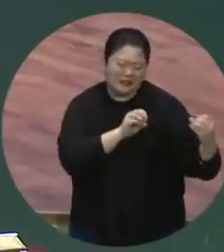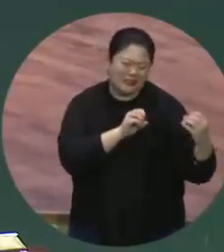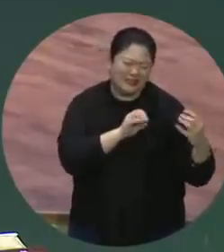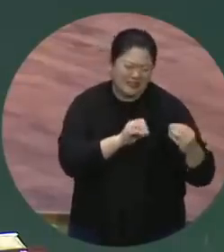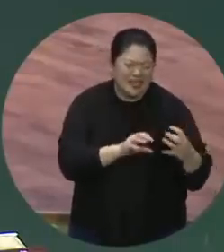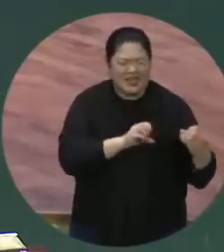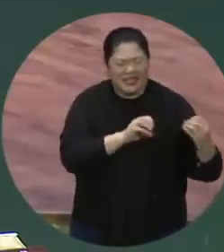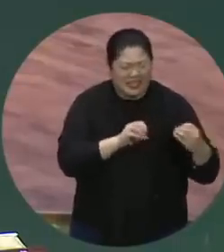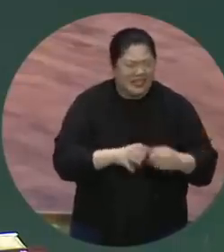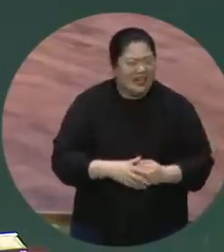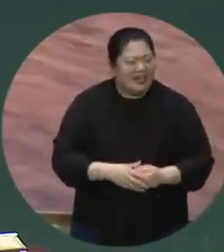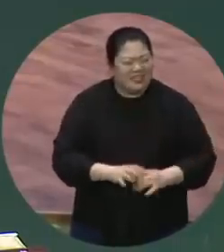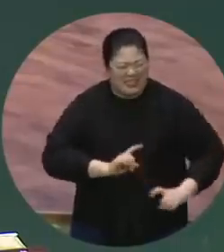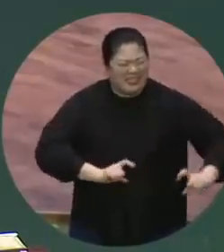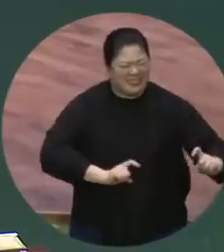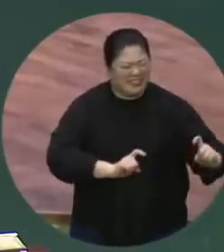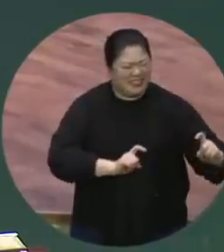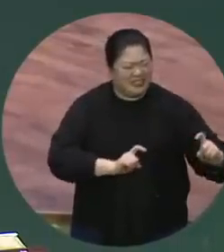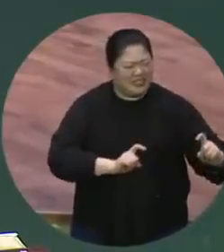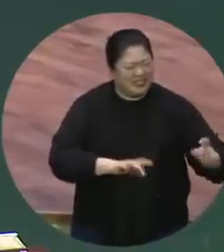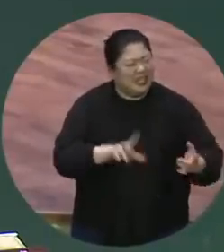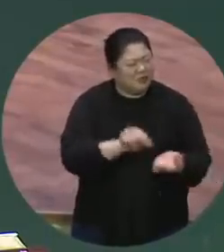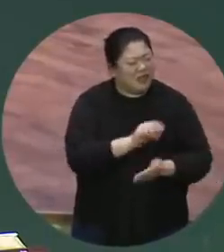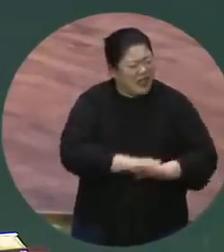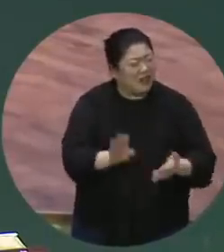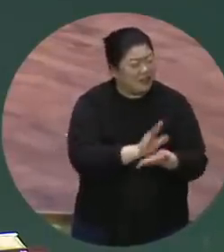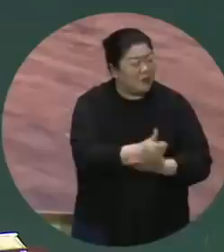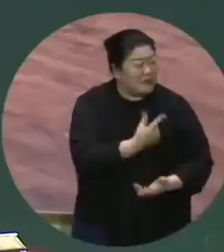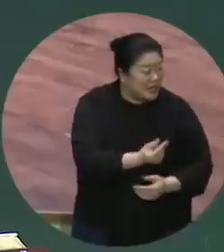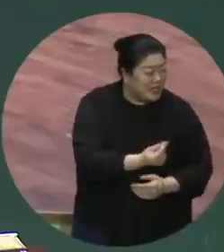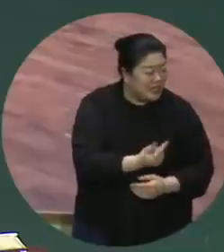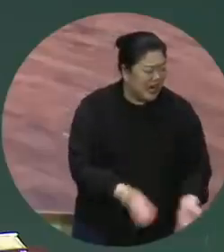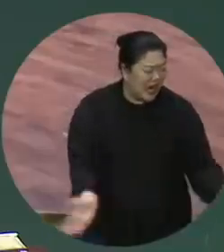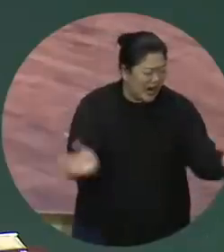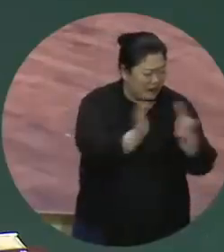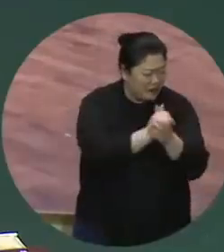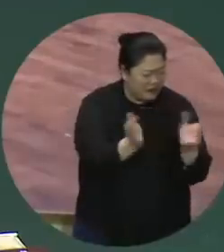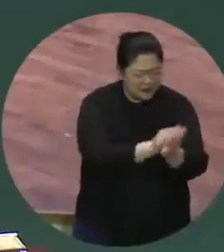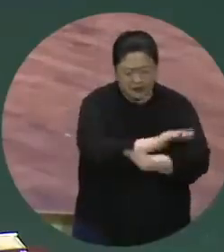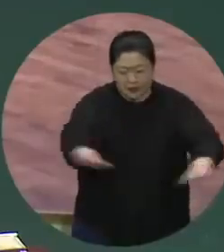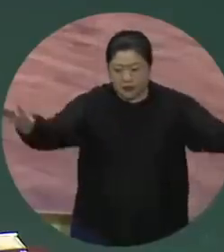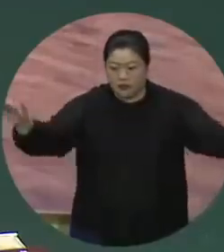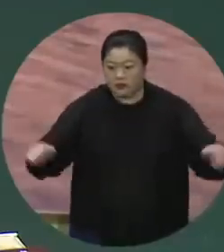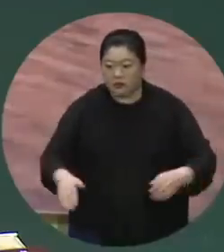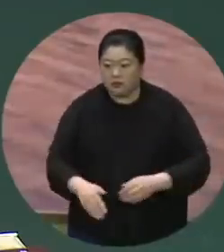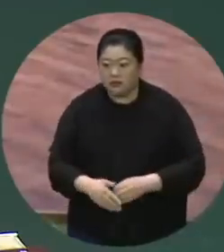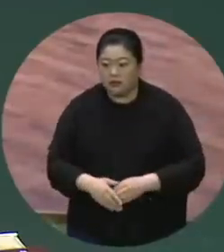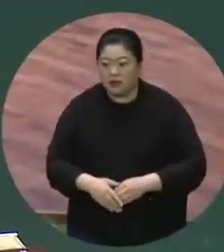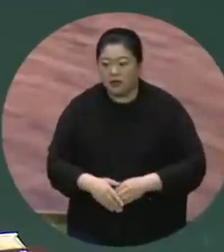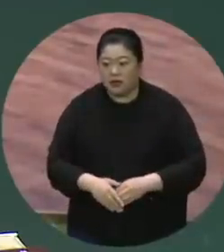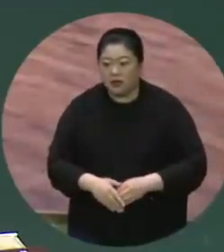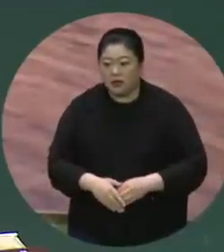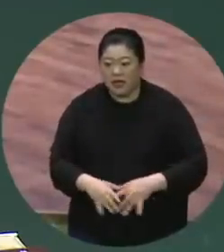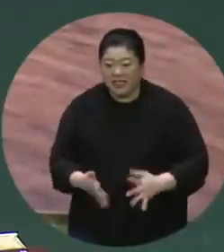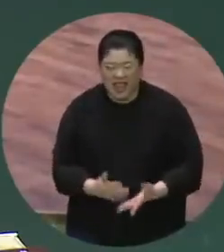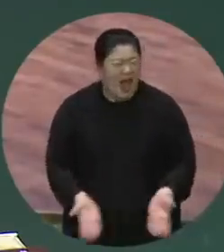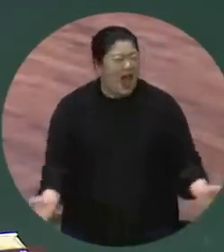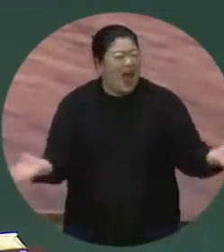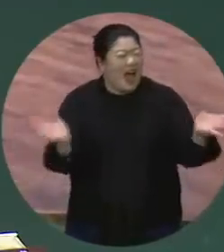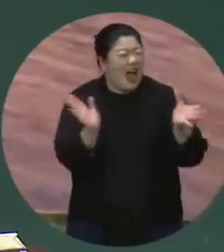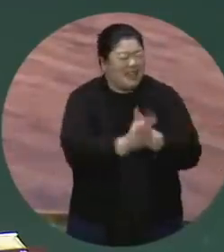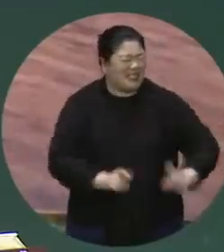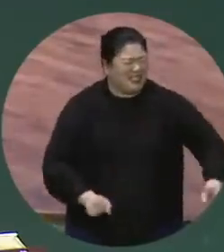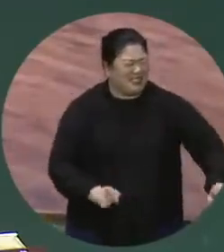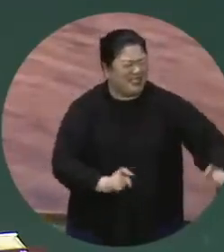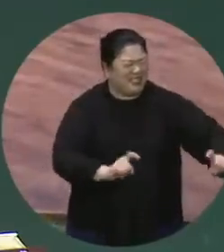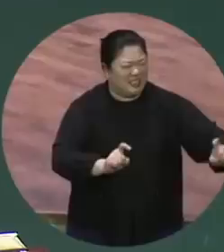이 문제를 해결하실 분은 그리스도. 하면 아멘. 가족이다. 아멘 해야 돼. 그 집은 천국이요. 그래도